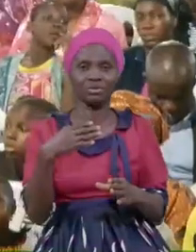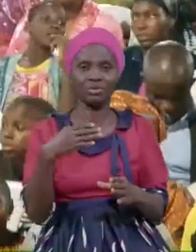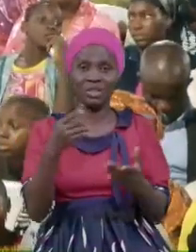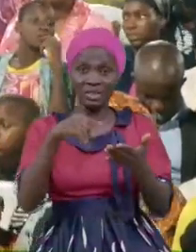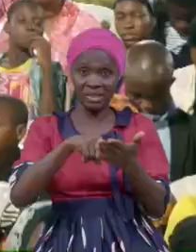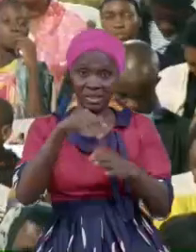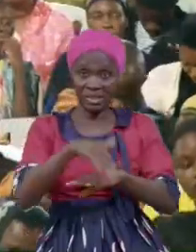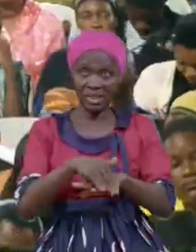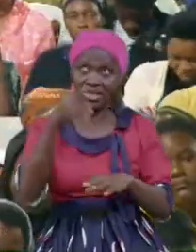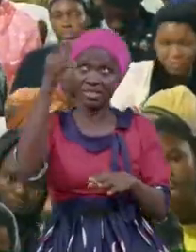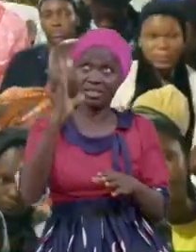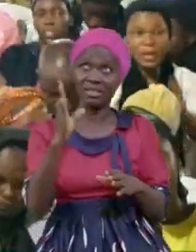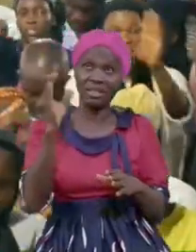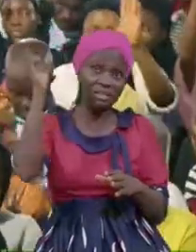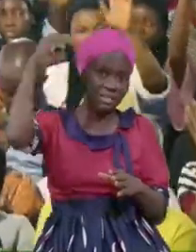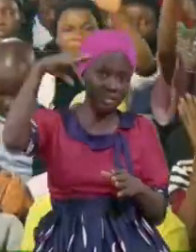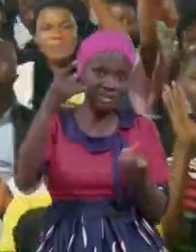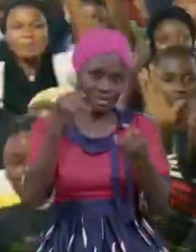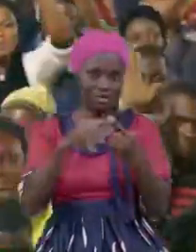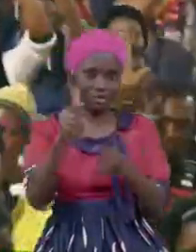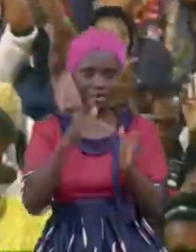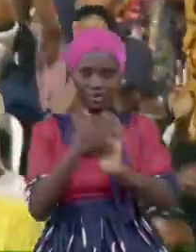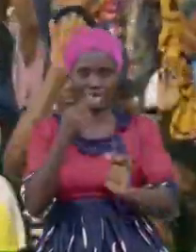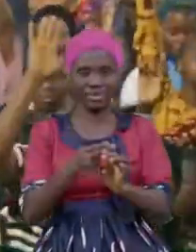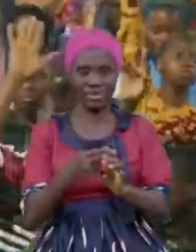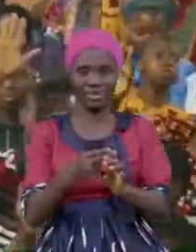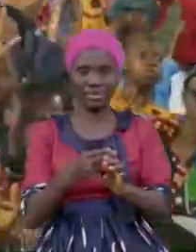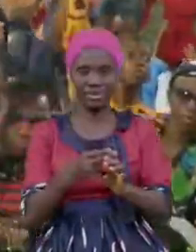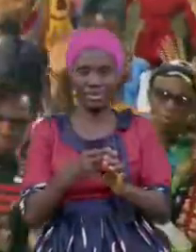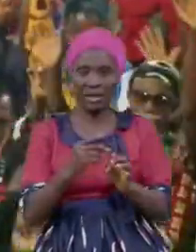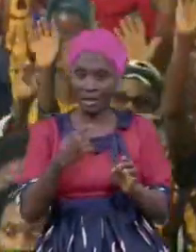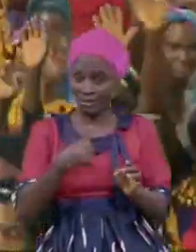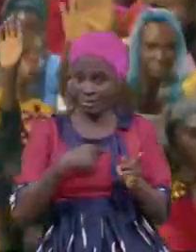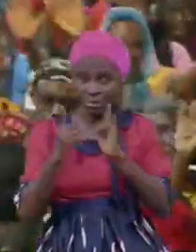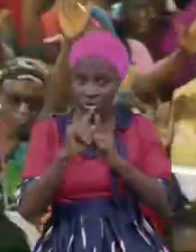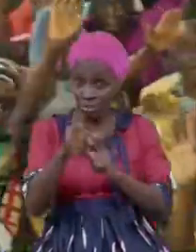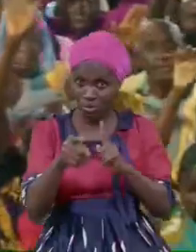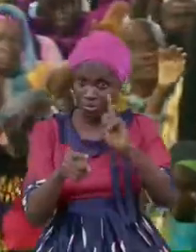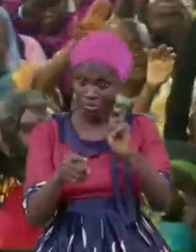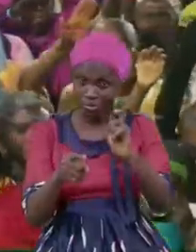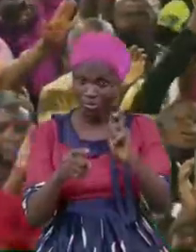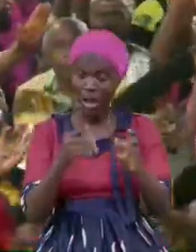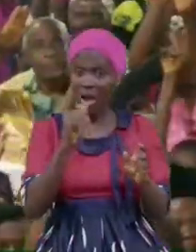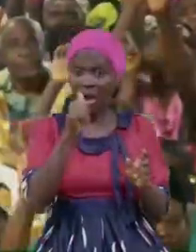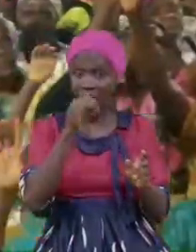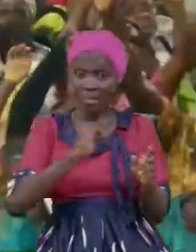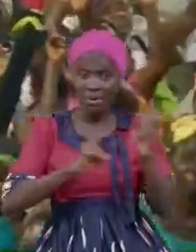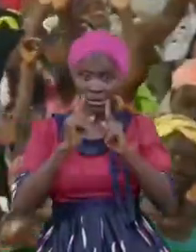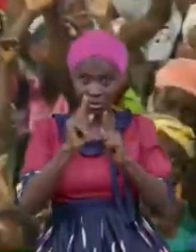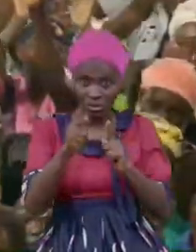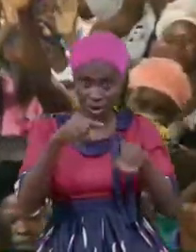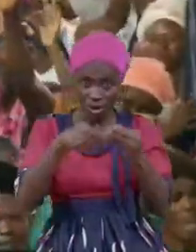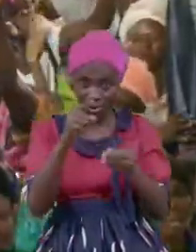vie. De qui est-ce que je parle là-bas? Avant de dire ce que je vais dire, de qui est-ce que je parle là-bas? Ah, tu